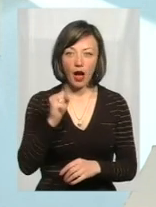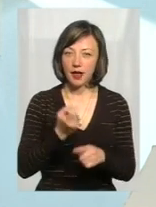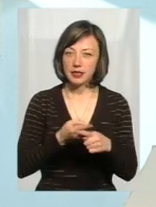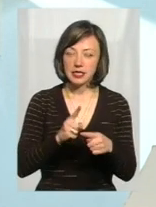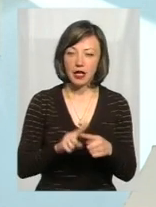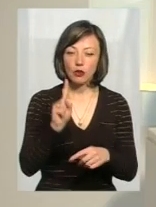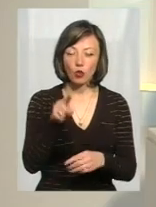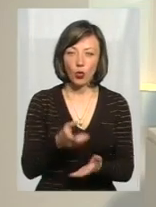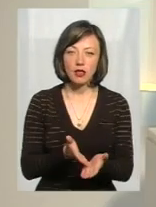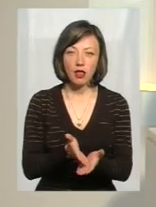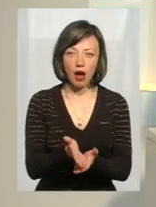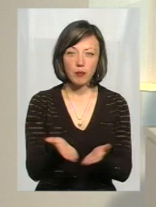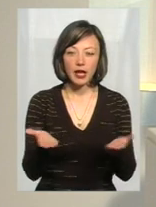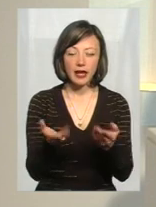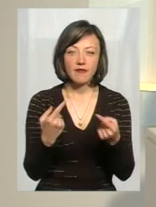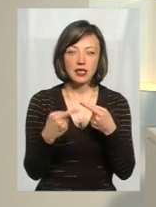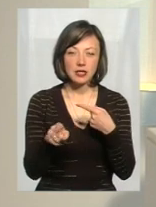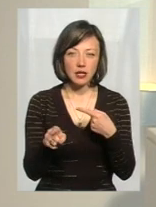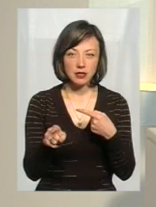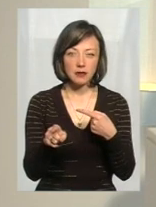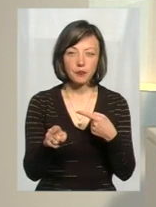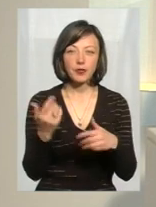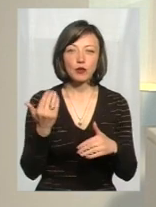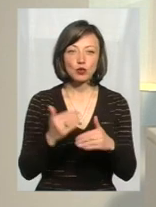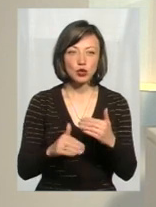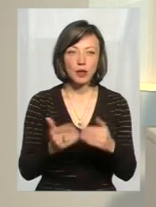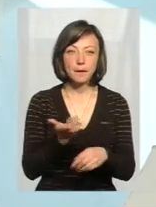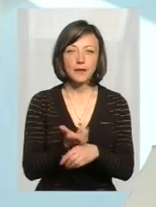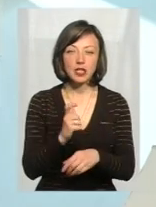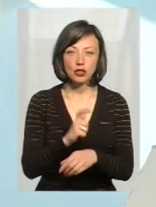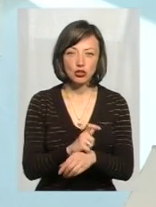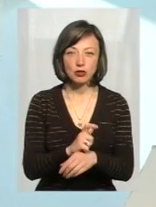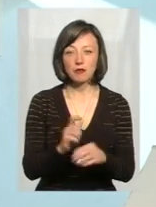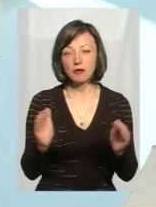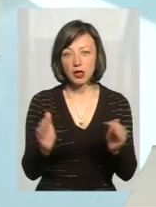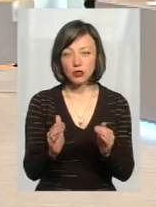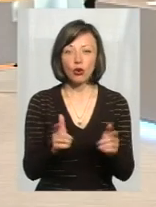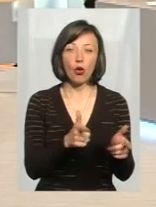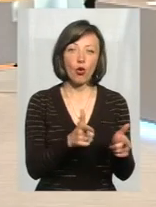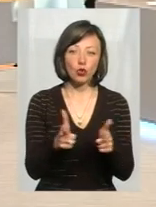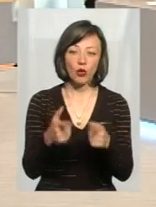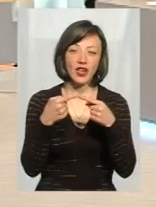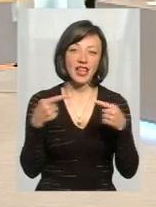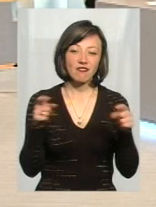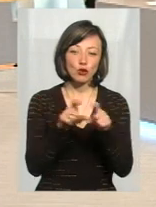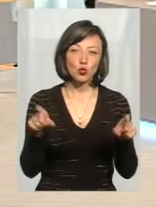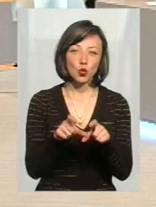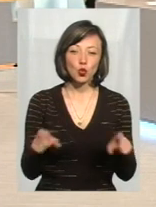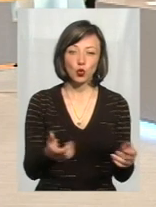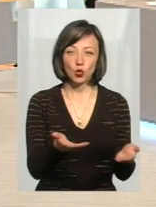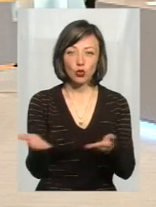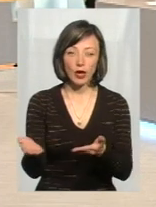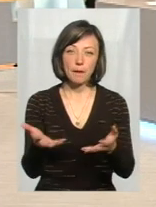саме той напрямок, який відрізняється вже більш-менш готовою інфраструктурою. Готовою інфраструктурою